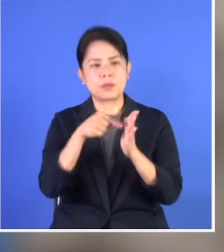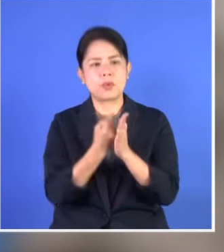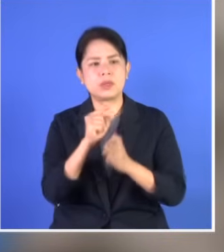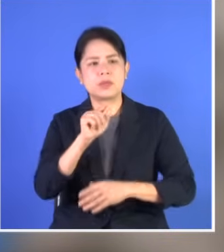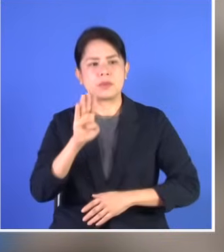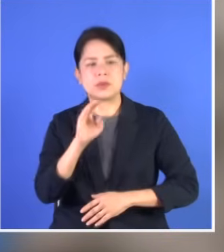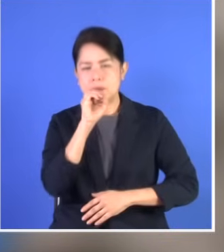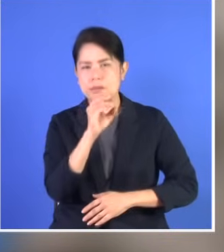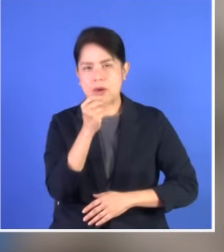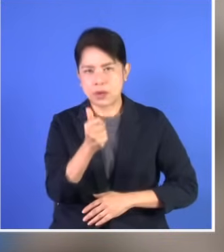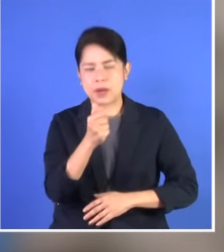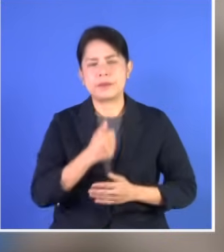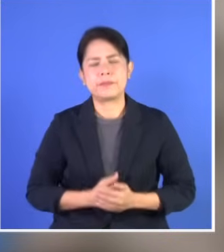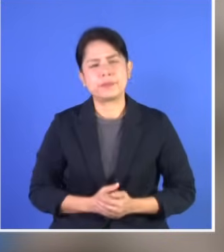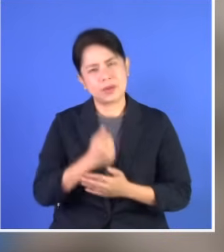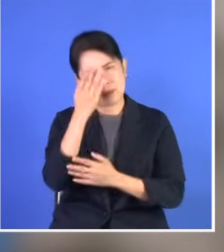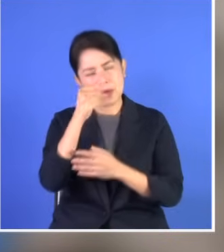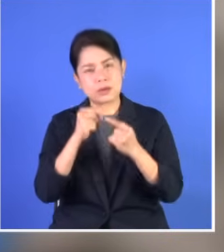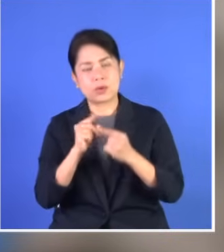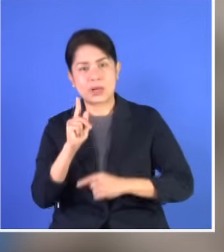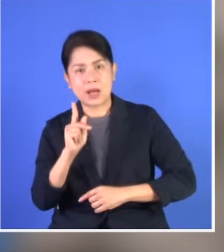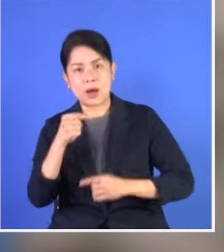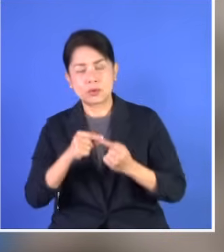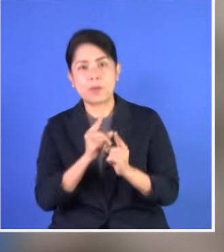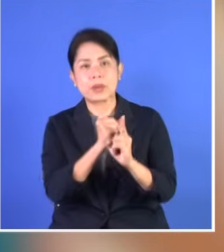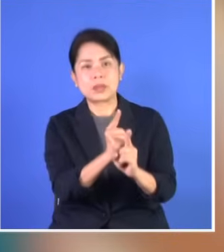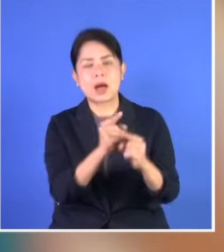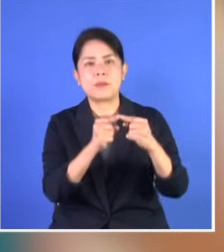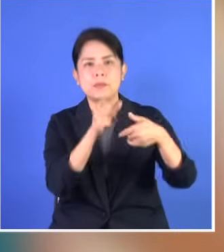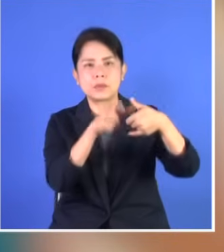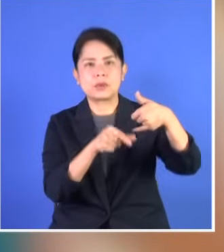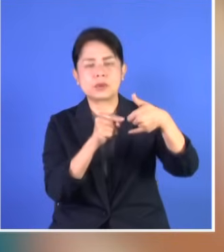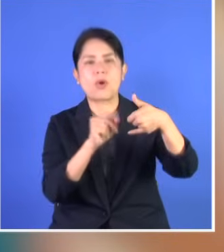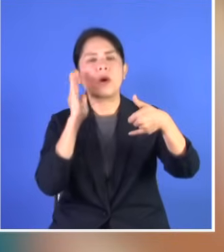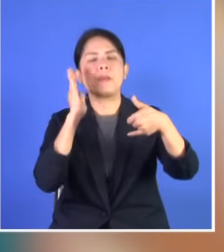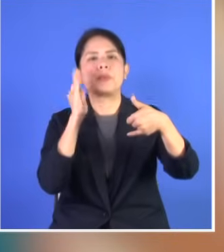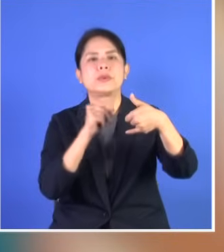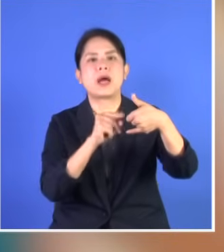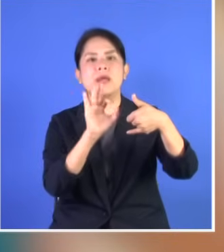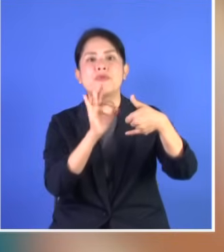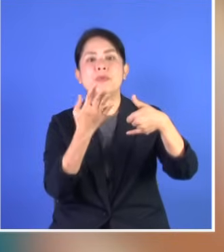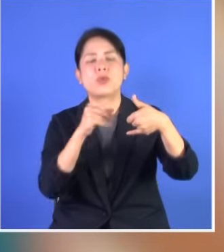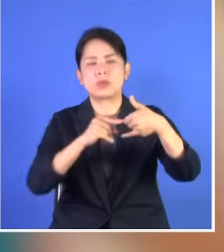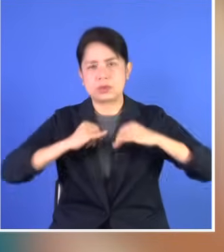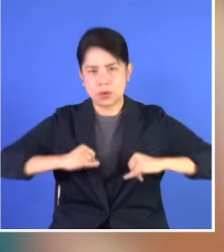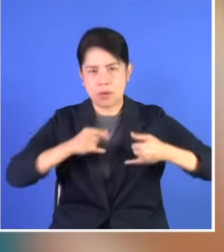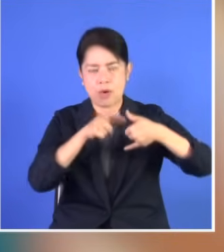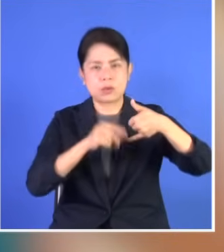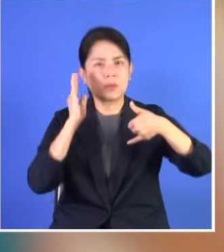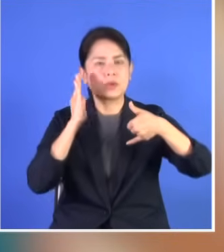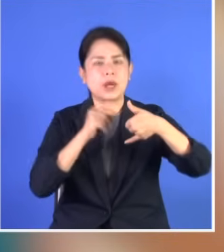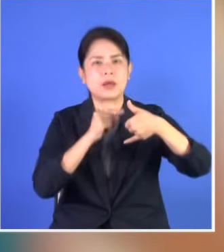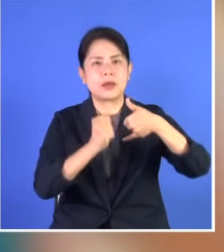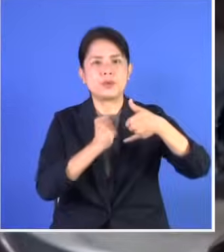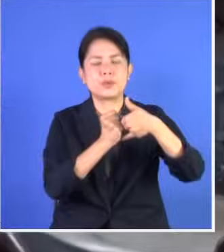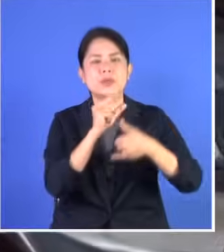พสต์มาแบบนี้ทีนี้นักข่าวนะครับก็เลยไปตามคนที่โพสต์ชื่อว่านายบัณฑิตนะอายุ39ปีอาชีพก็ขับ